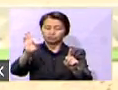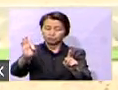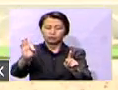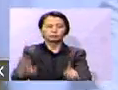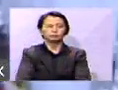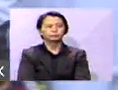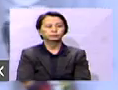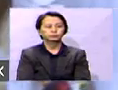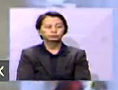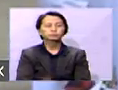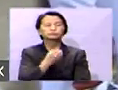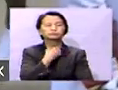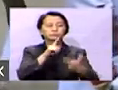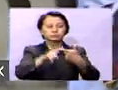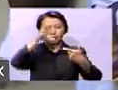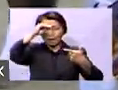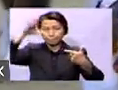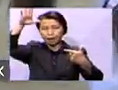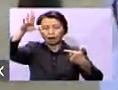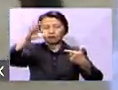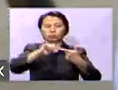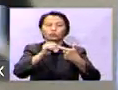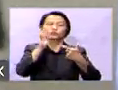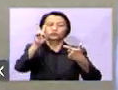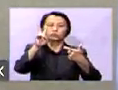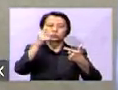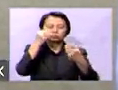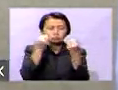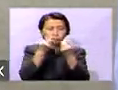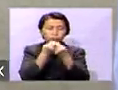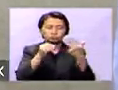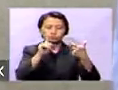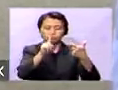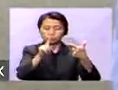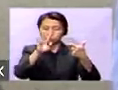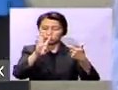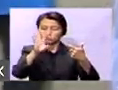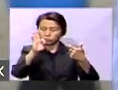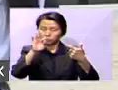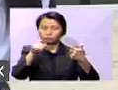152.029. Perak dirangkul abangnya Kabil Ambak dengan jumlah mata